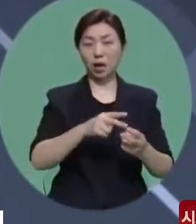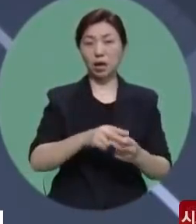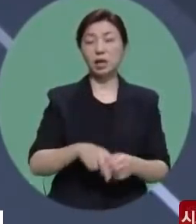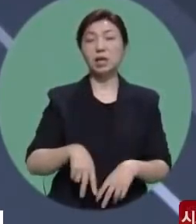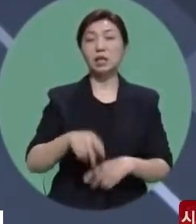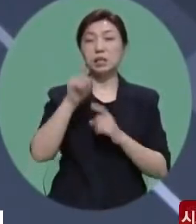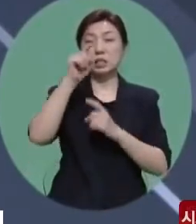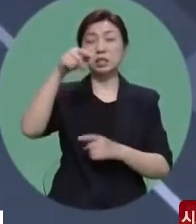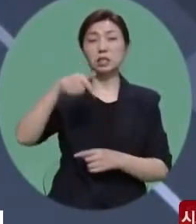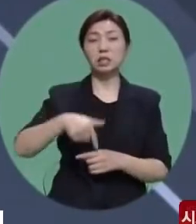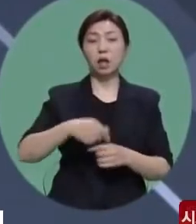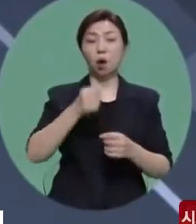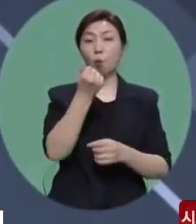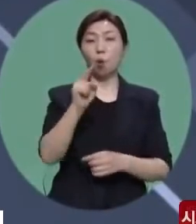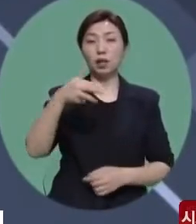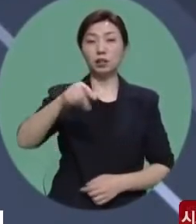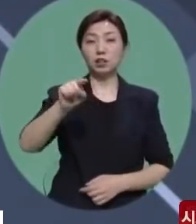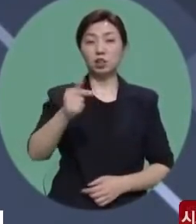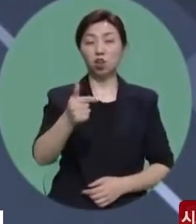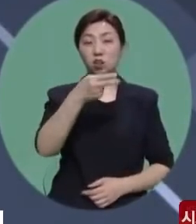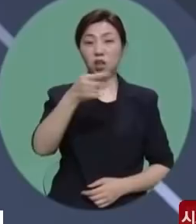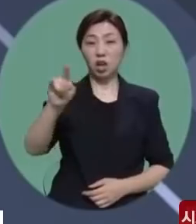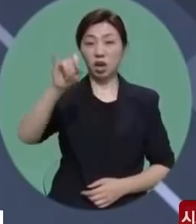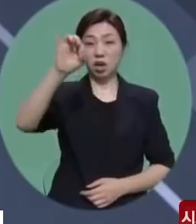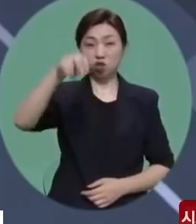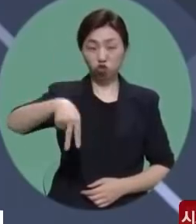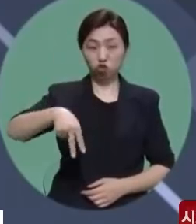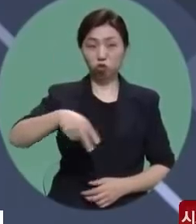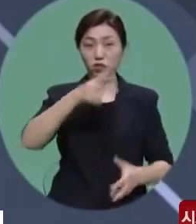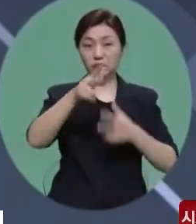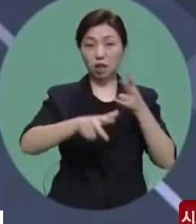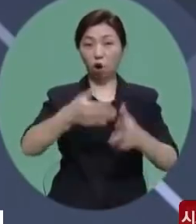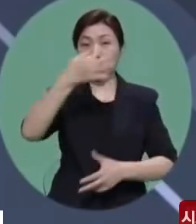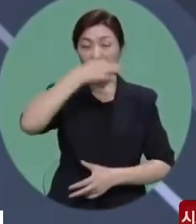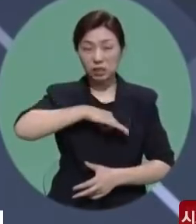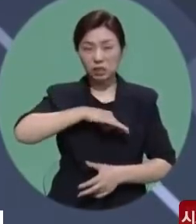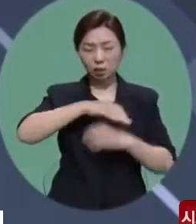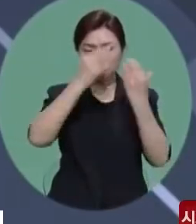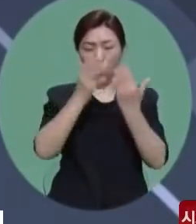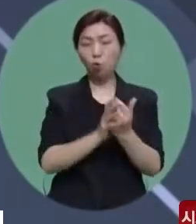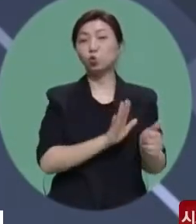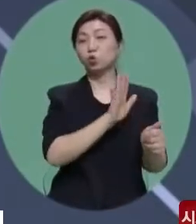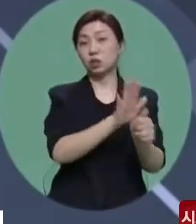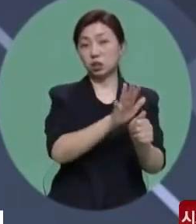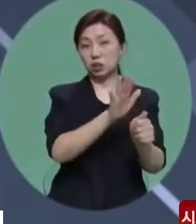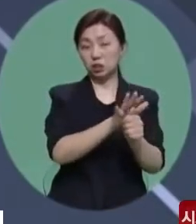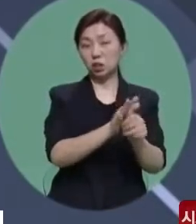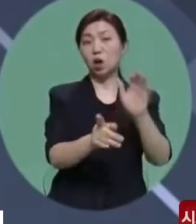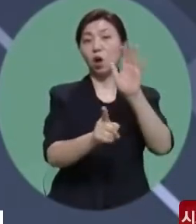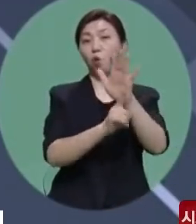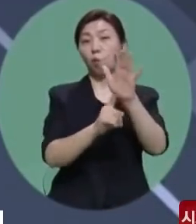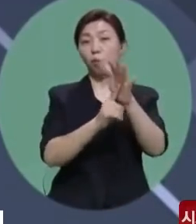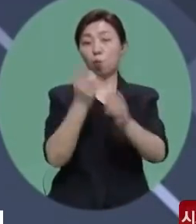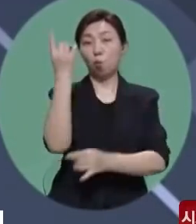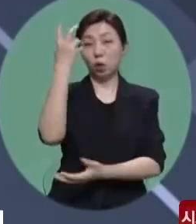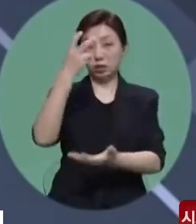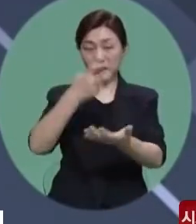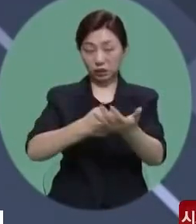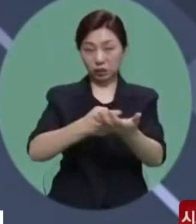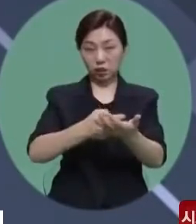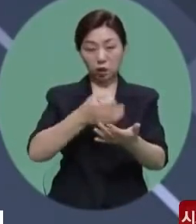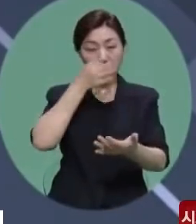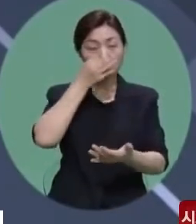대유 의 사업 이전을 에 사업이 권을 몰아주는 공모 지침서 를 보고 했고 또 그